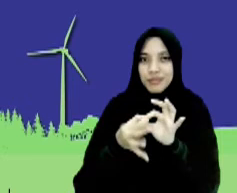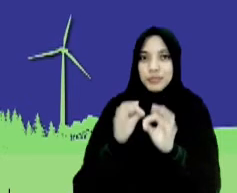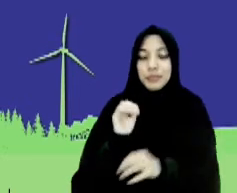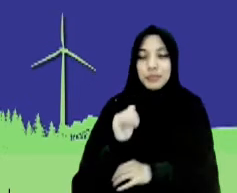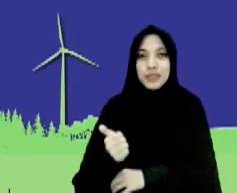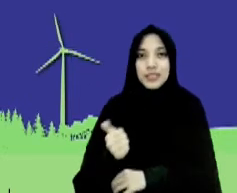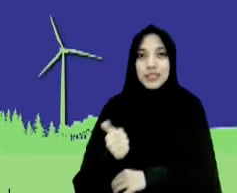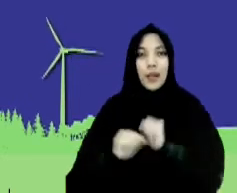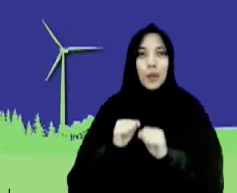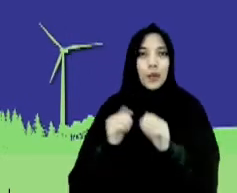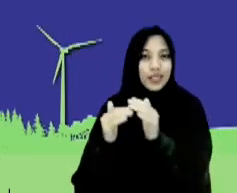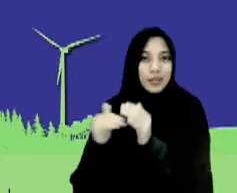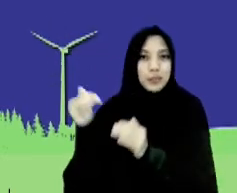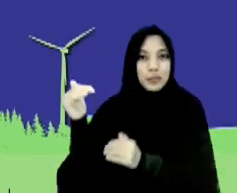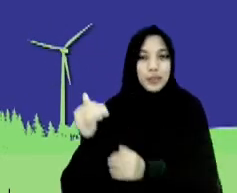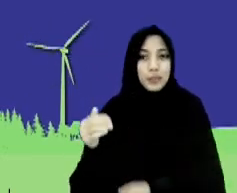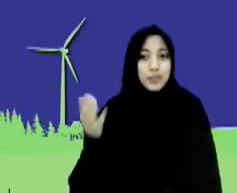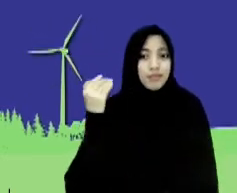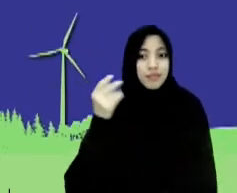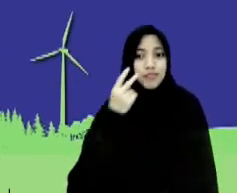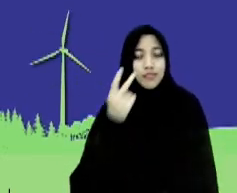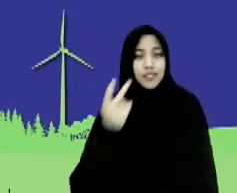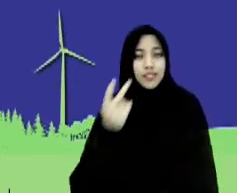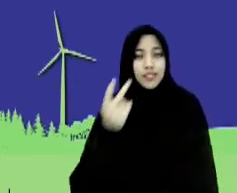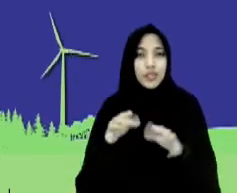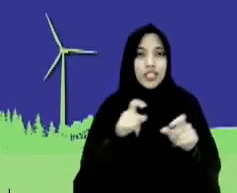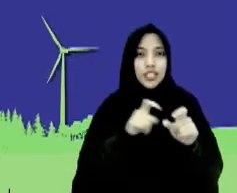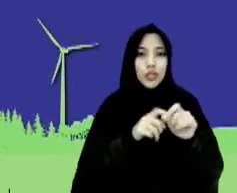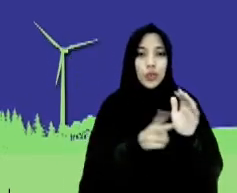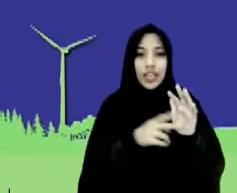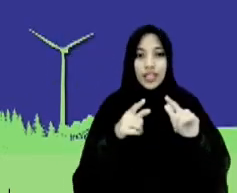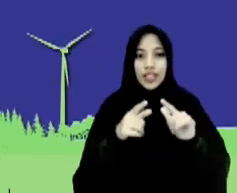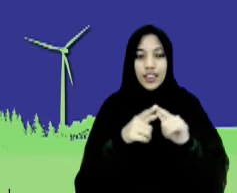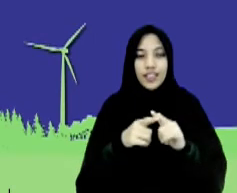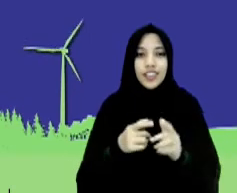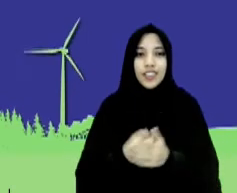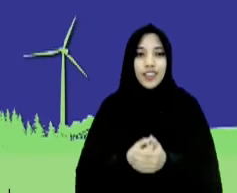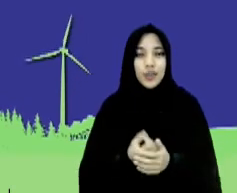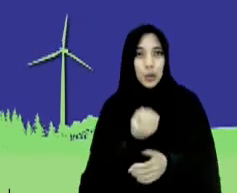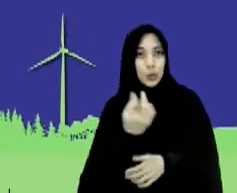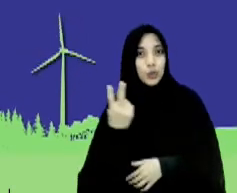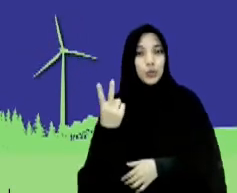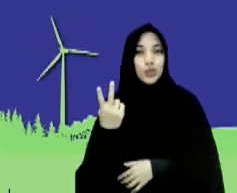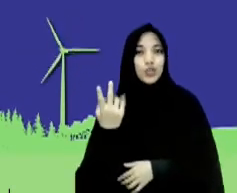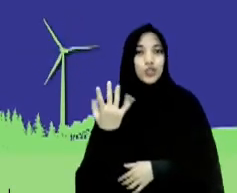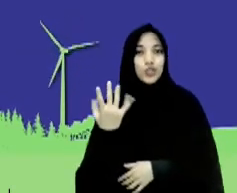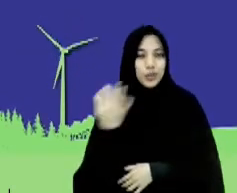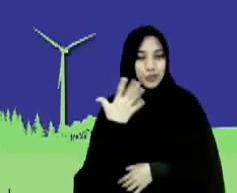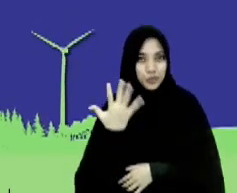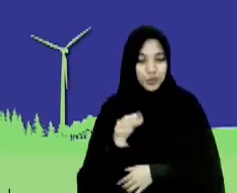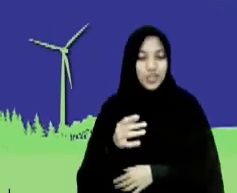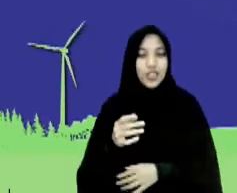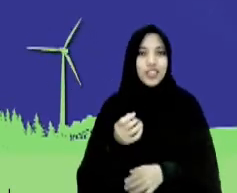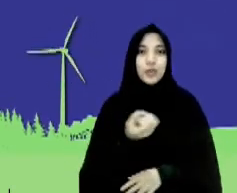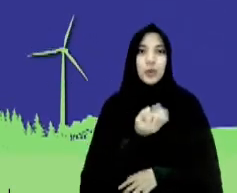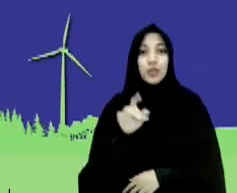bagaim Dan tadi kalau kita lihat keol Q yang nomor sudahover dan yang